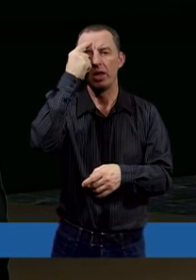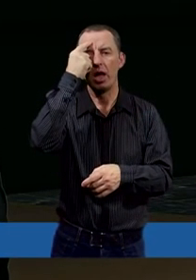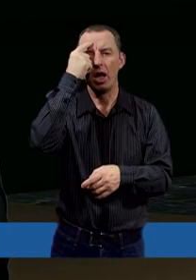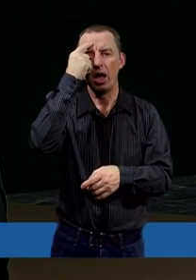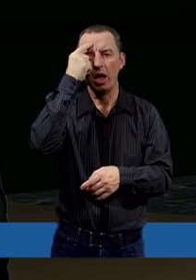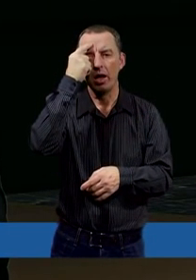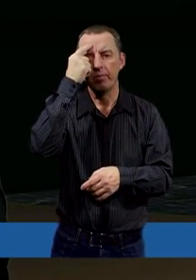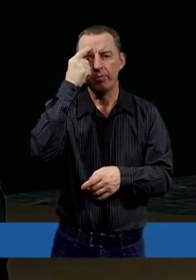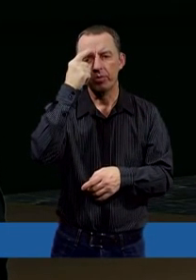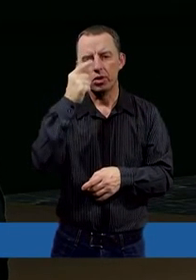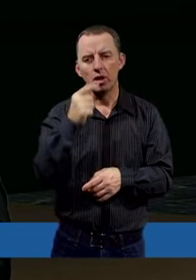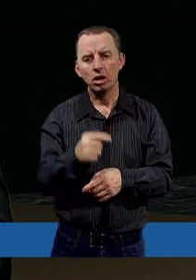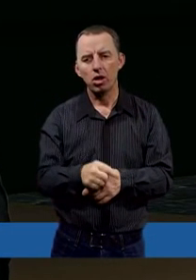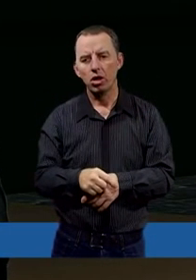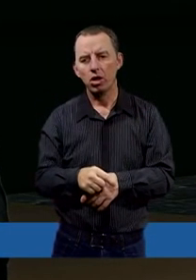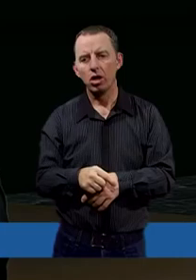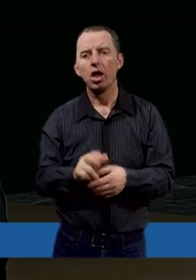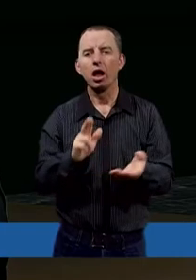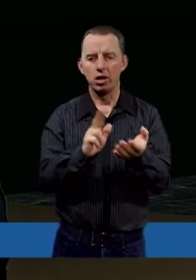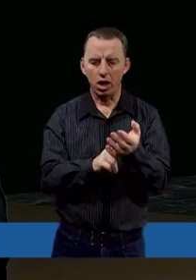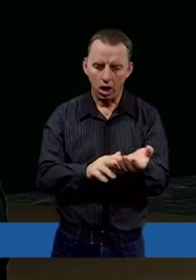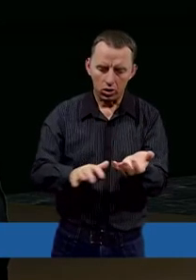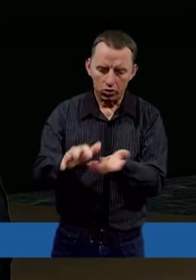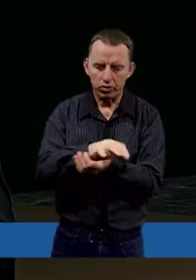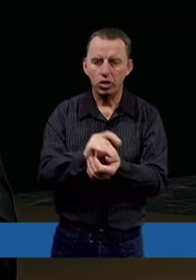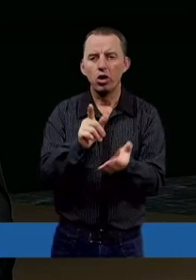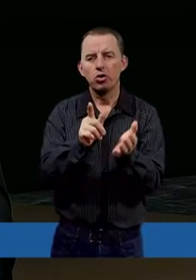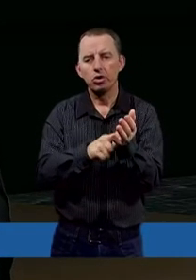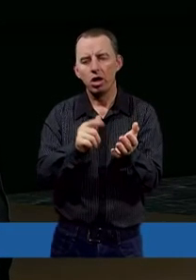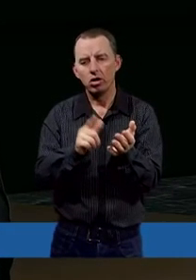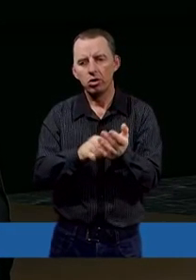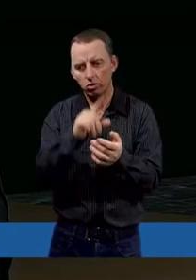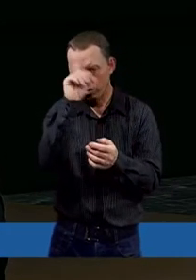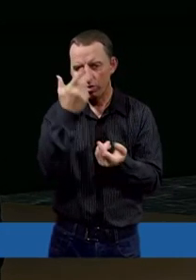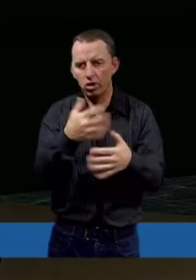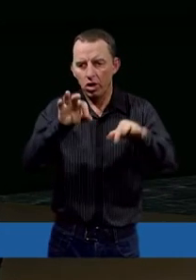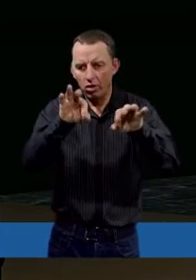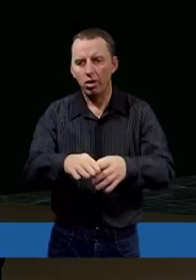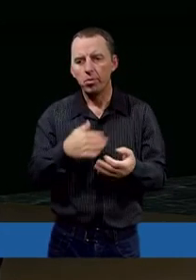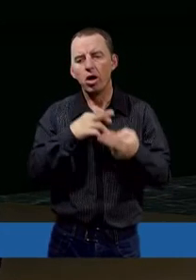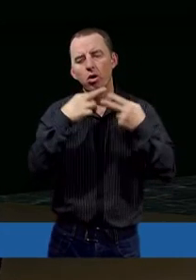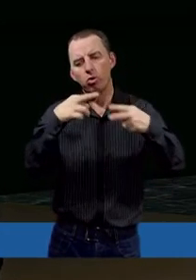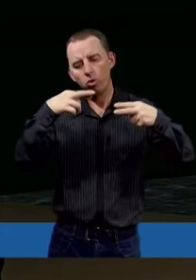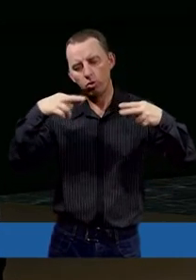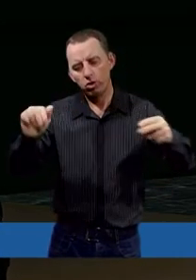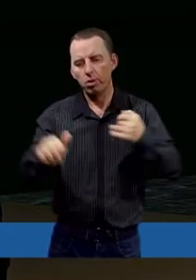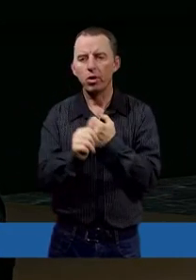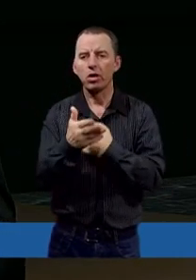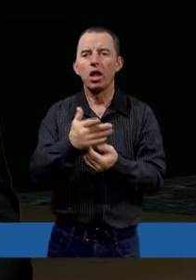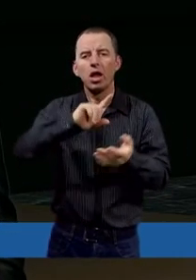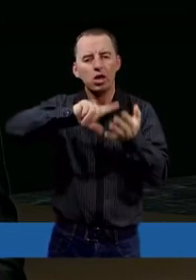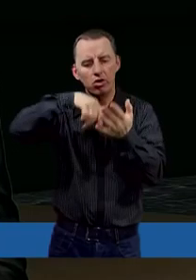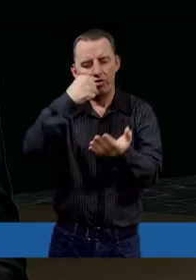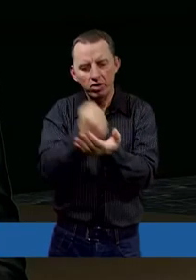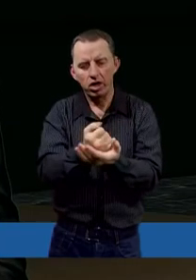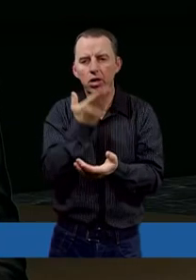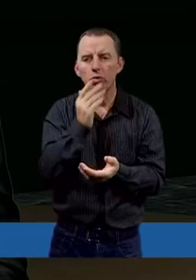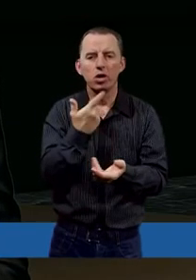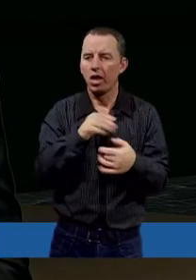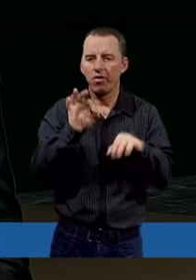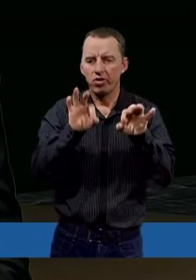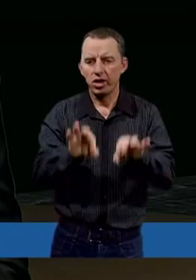I wiecie, na świecie często ludzie mówią, że są niewinni. Mają różne powody, żeby tak twierdzić, tak? Według oczywiście ich